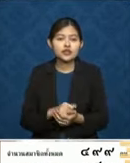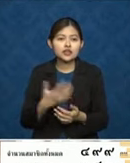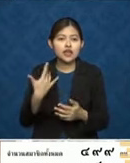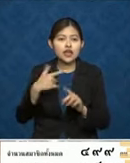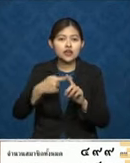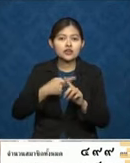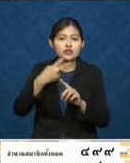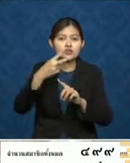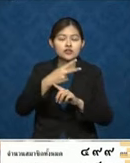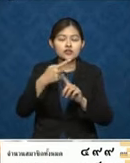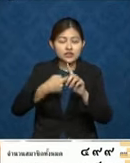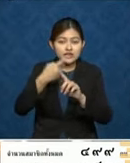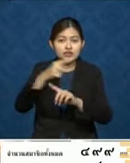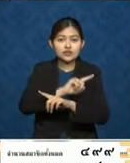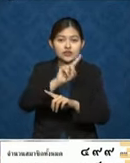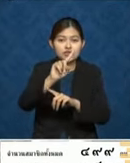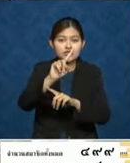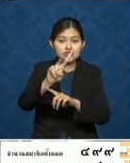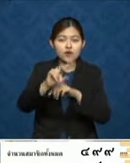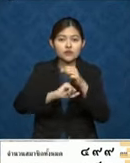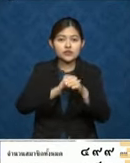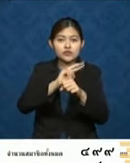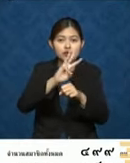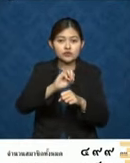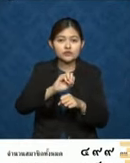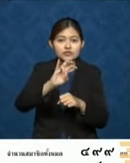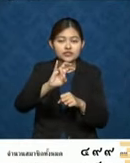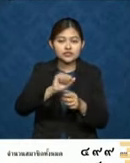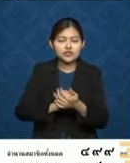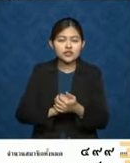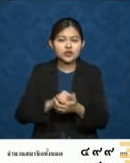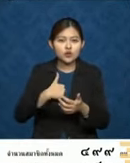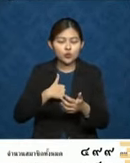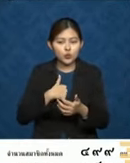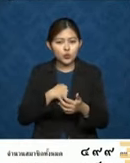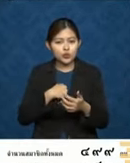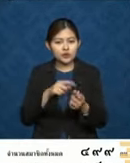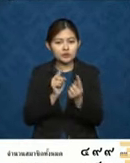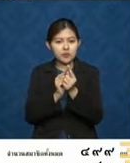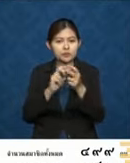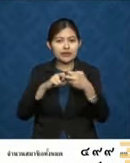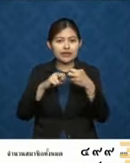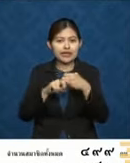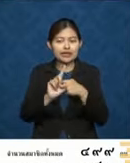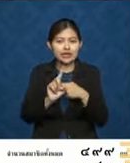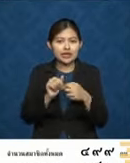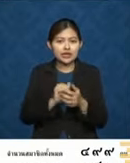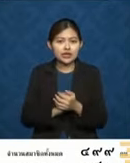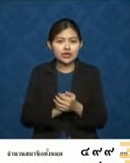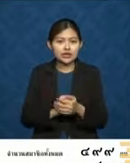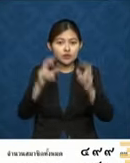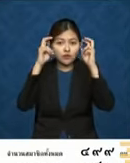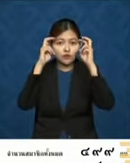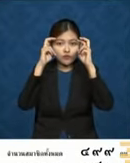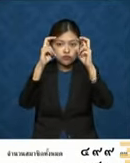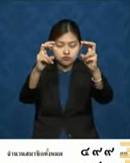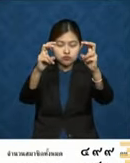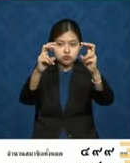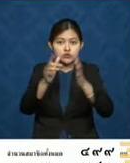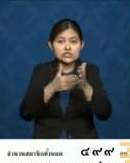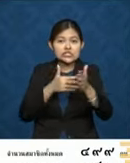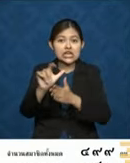2มกราคม 2567ที่ผ่านมาเกิดเหตุการณ์ที่น่าตกใจเป็นอย่างมากนั่นคือล้อของรถไฟฟ้าสายสีเหลือง